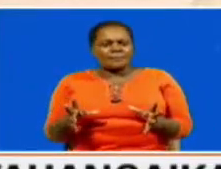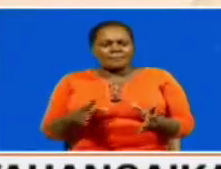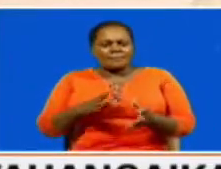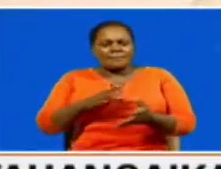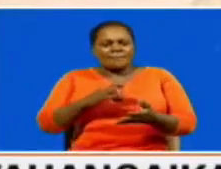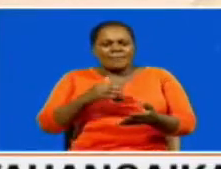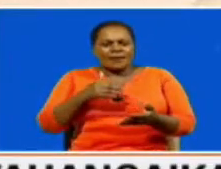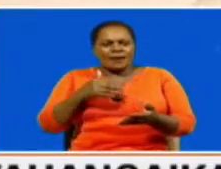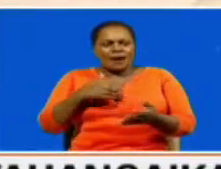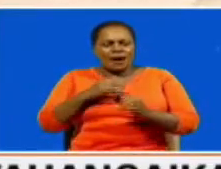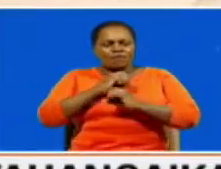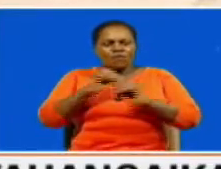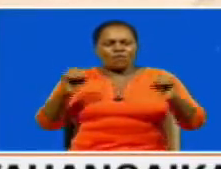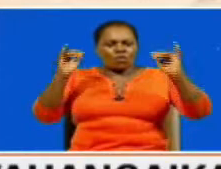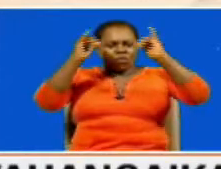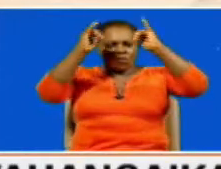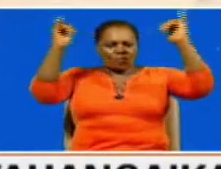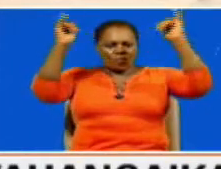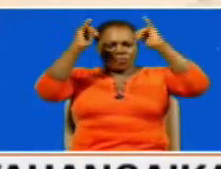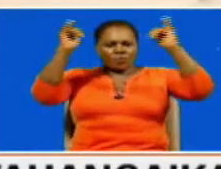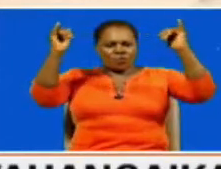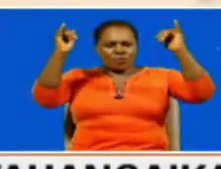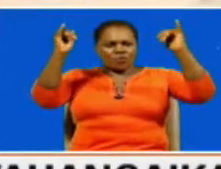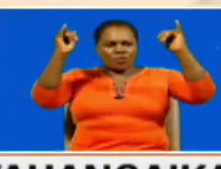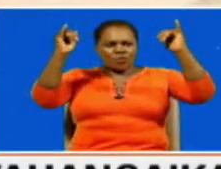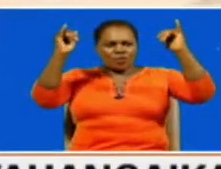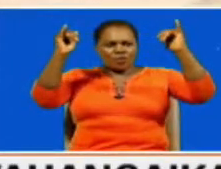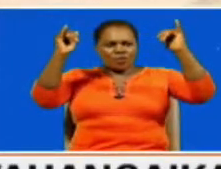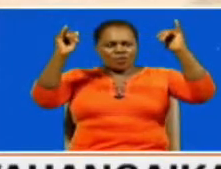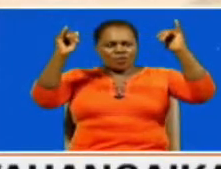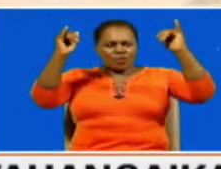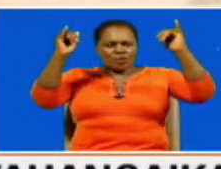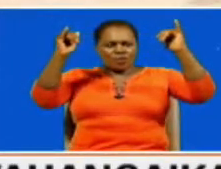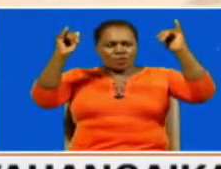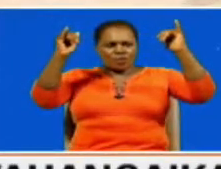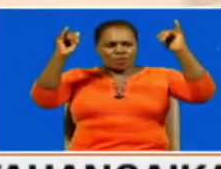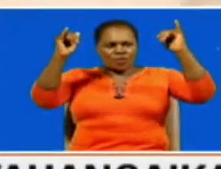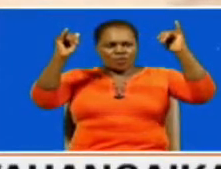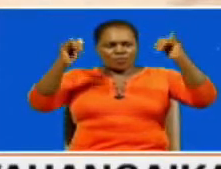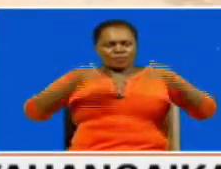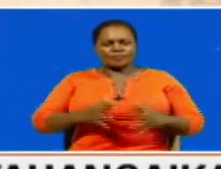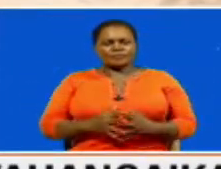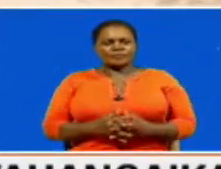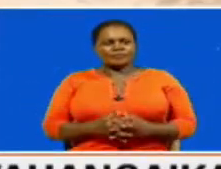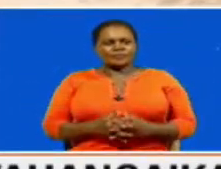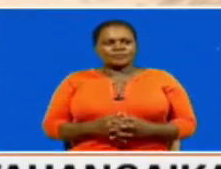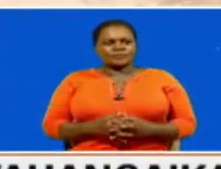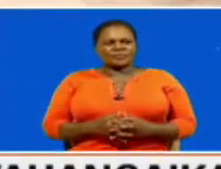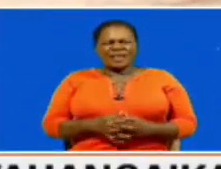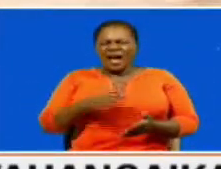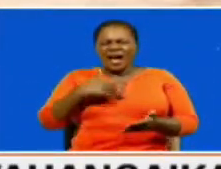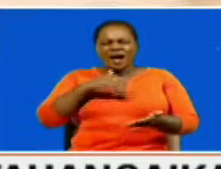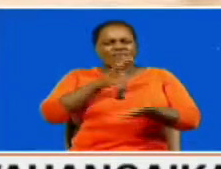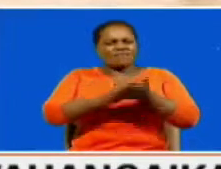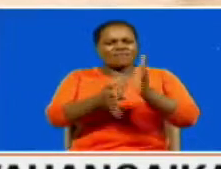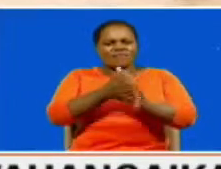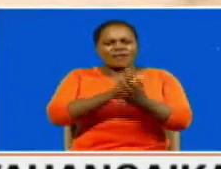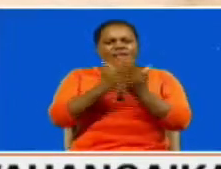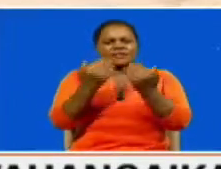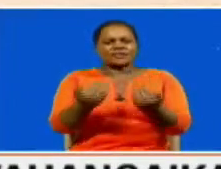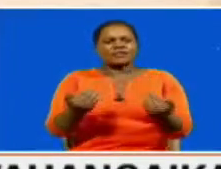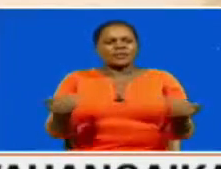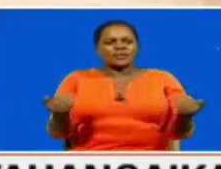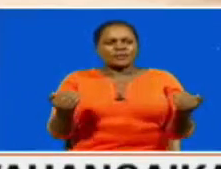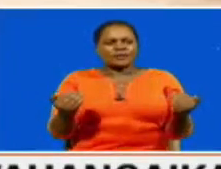hakuna hema, hakuna grampeti, sana ama tu peke yake, hakuna ingine. Watoto